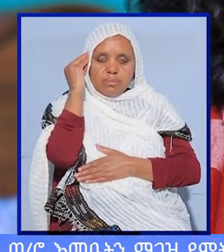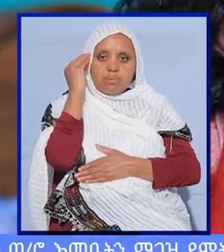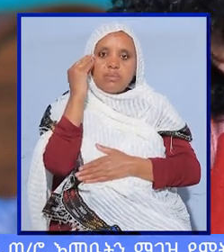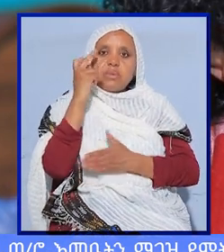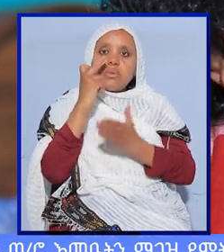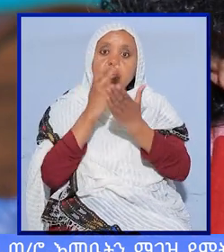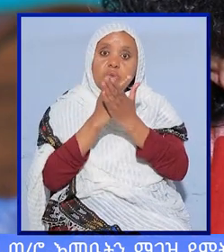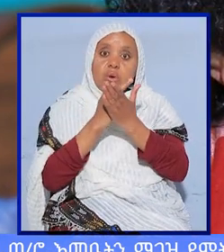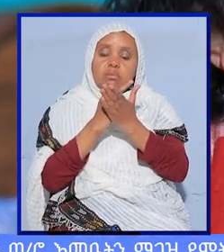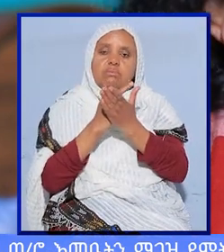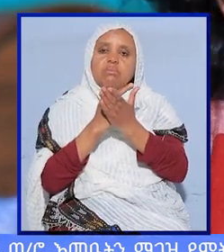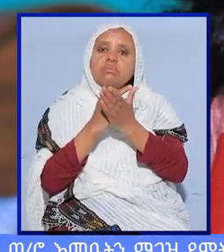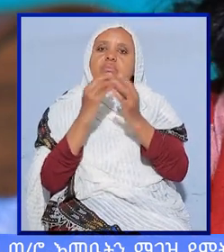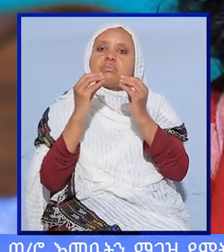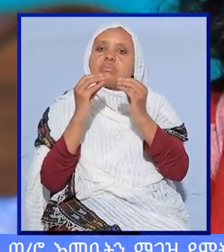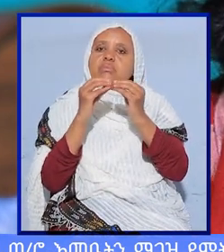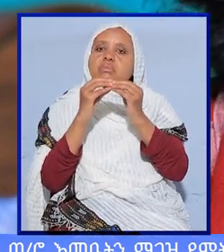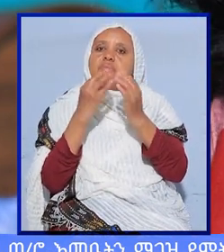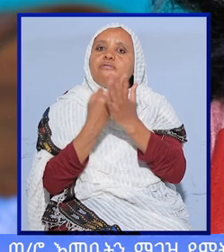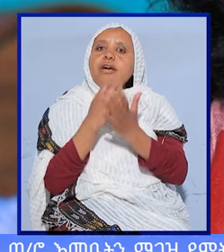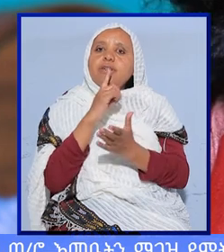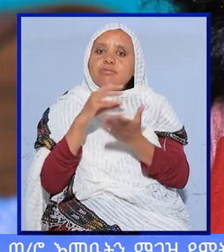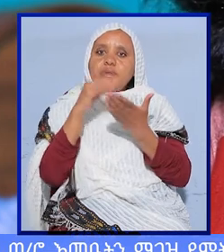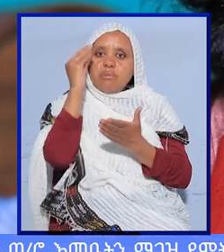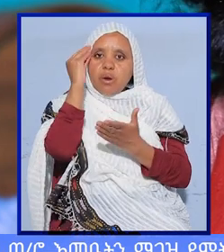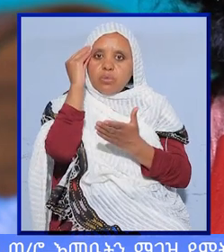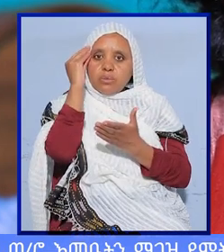ዲፕሎማዬም አካውንቲንግ ኤንድ ፋይናንስ ነው፣ ዲስታንስ ነው። እሱም